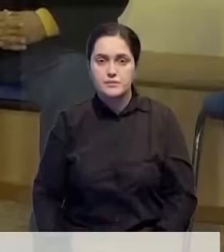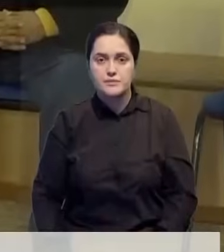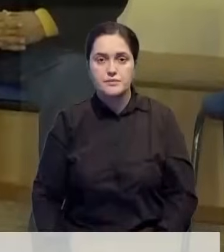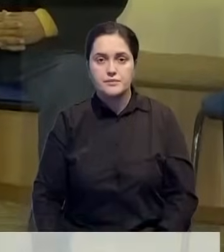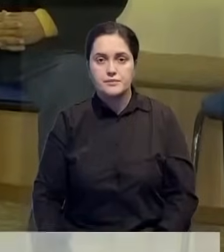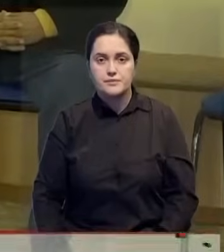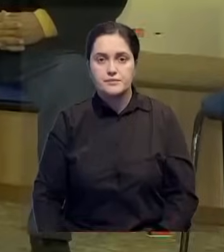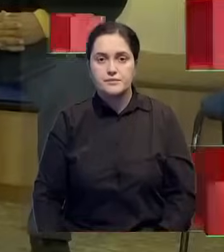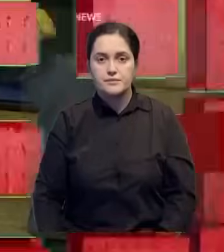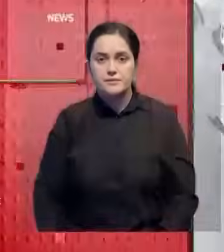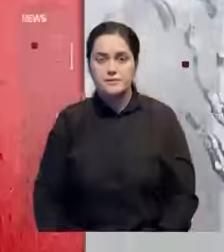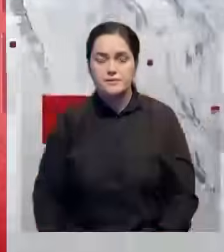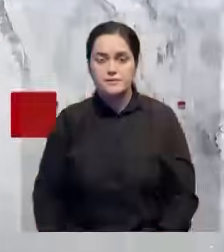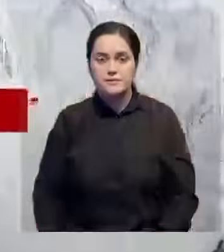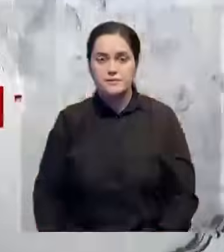кампании.